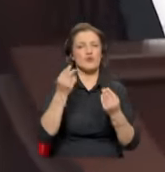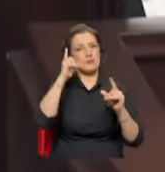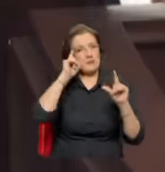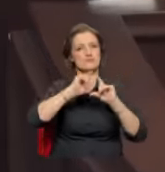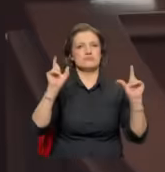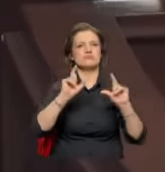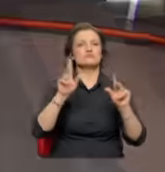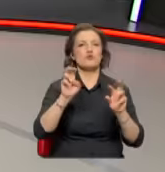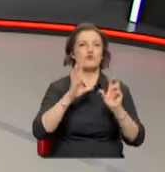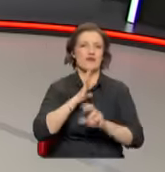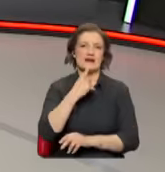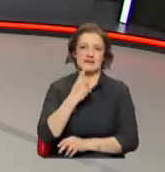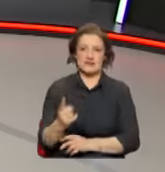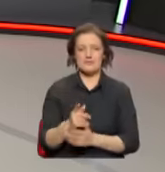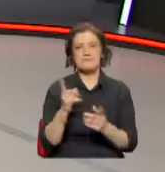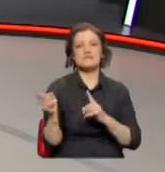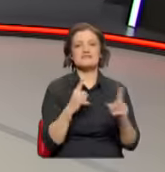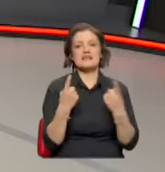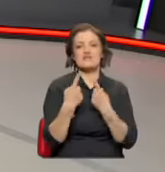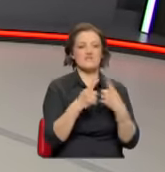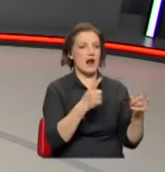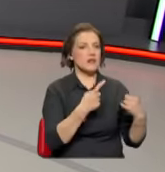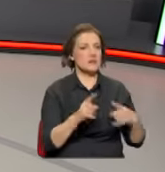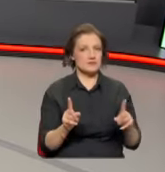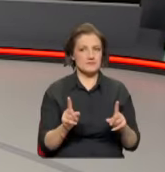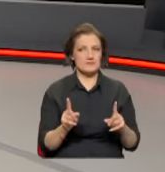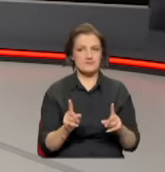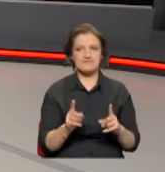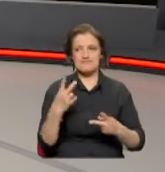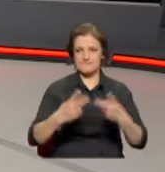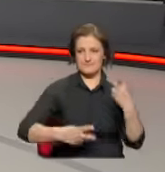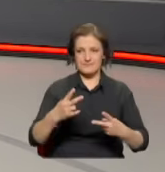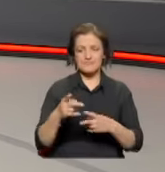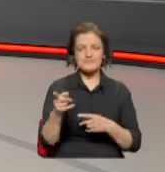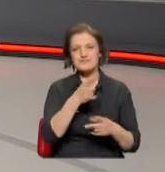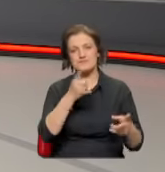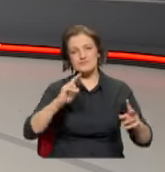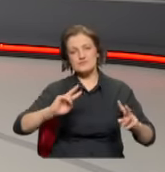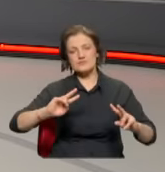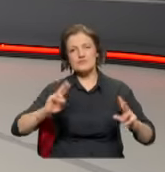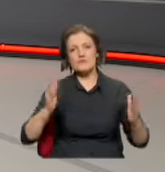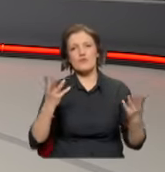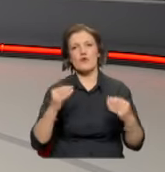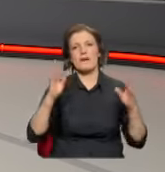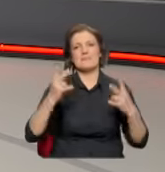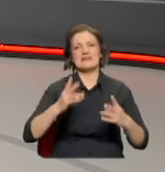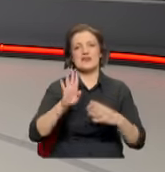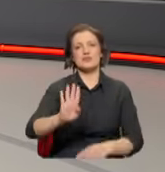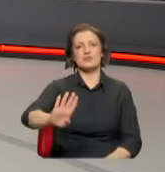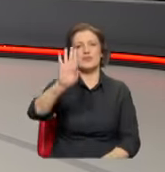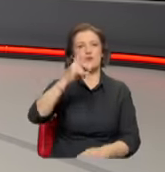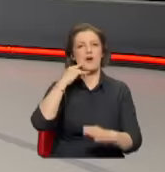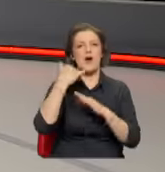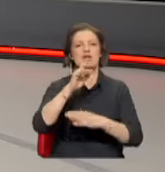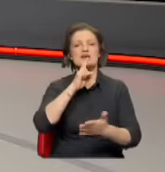var diyerek. Evet, birbirinden farklı, bazısı da birbiriyle çelişen mesajlar. Mesela demokrasi